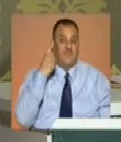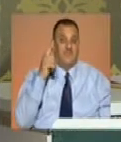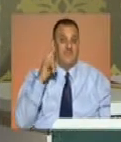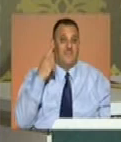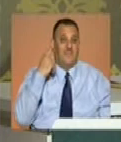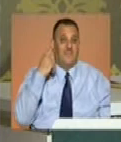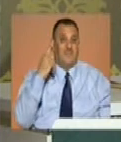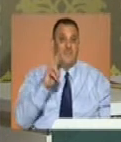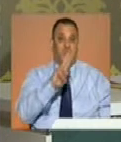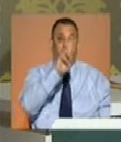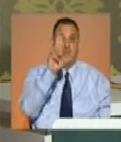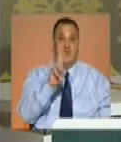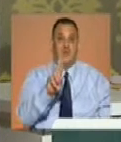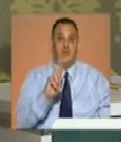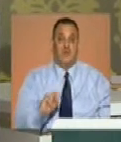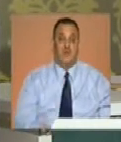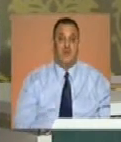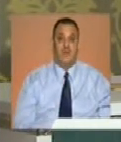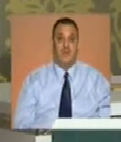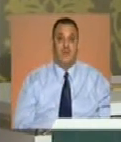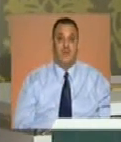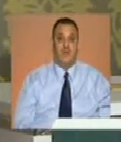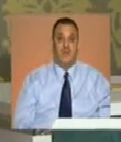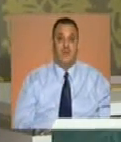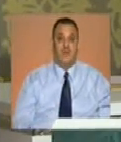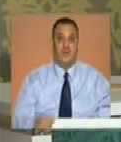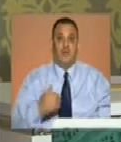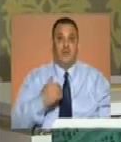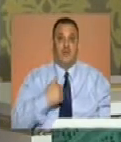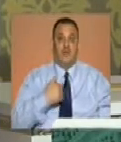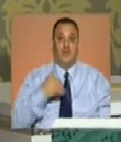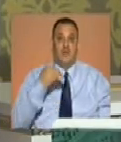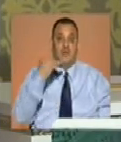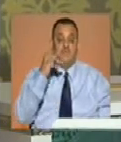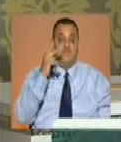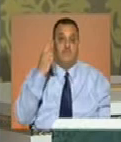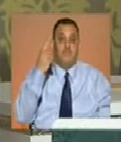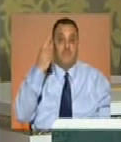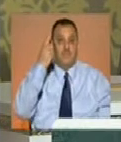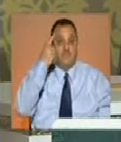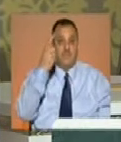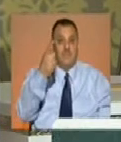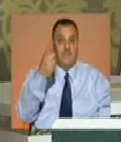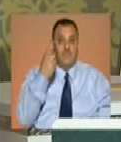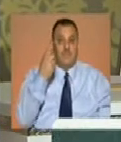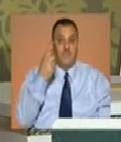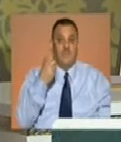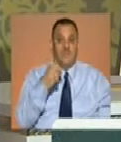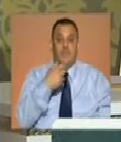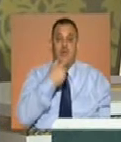عفوا؟ سؤال سالته له قلت لك ان صار شوار بيتنا لكن انا يعني ما قدرتش نلحق